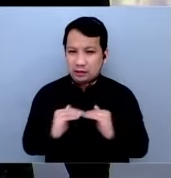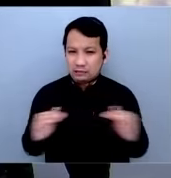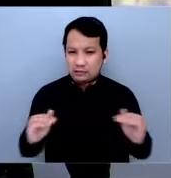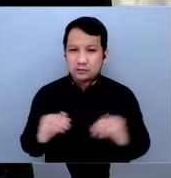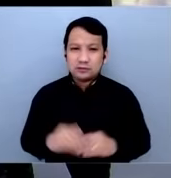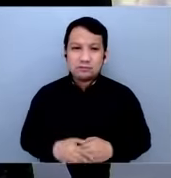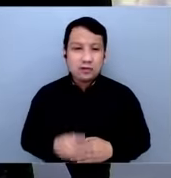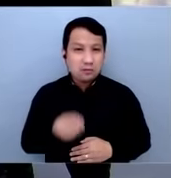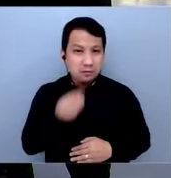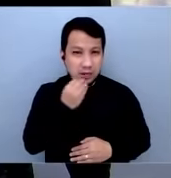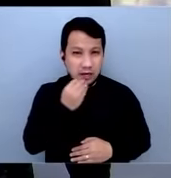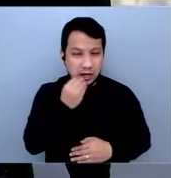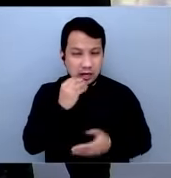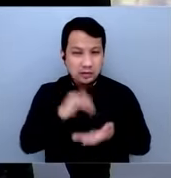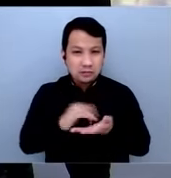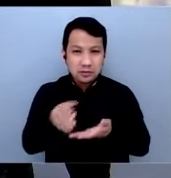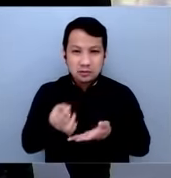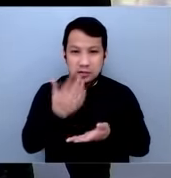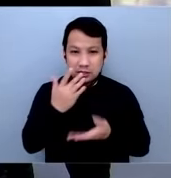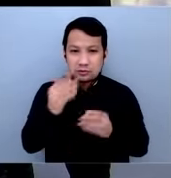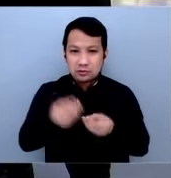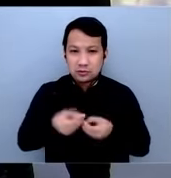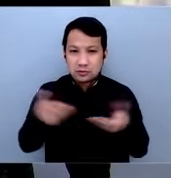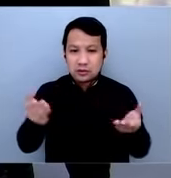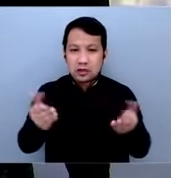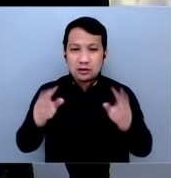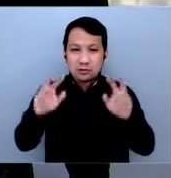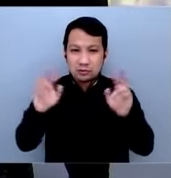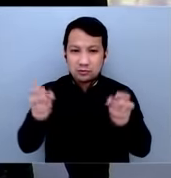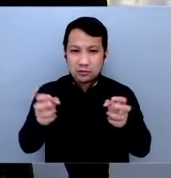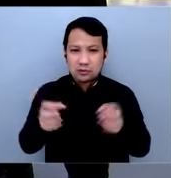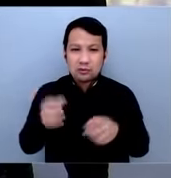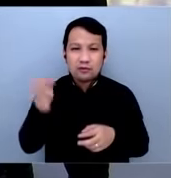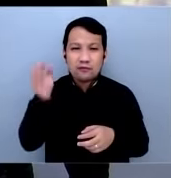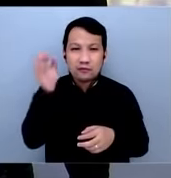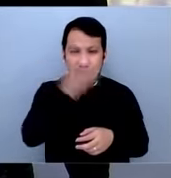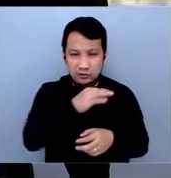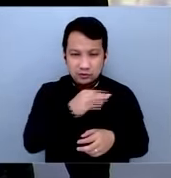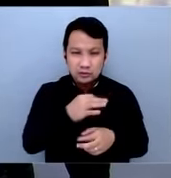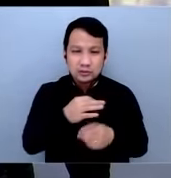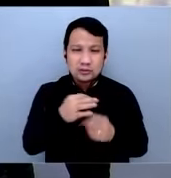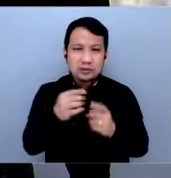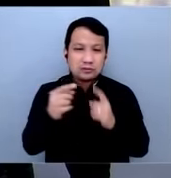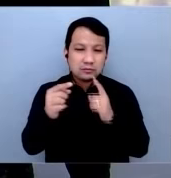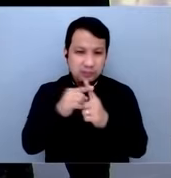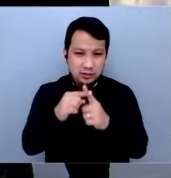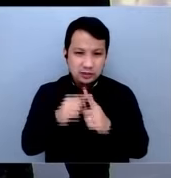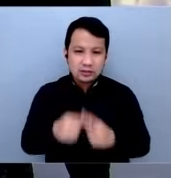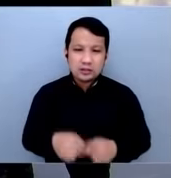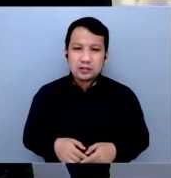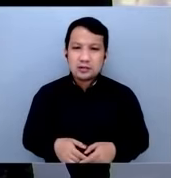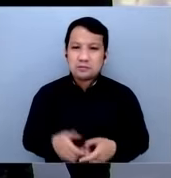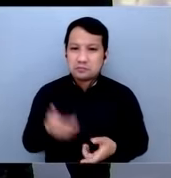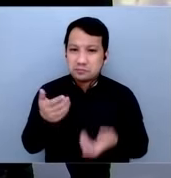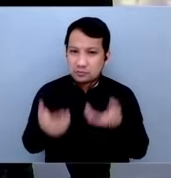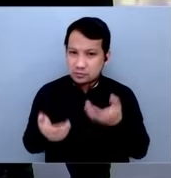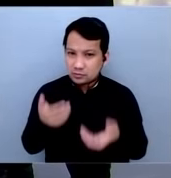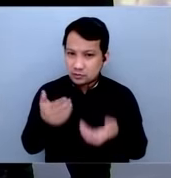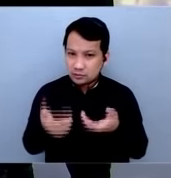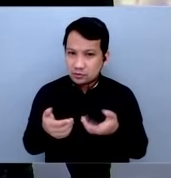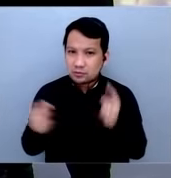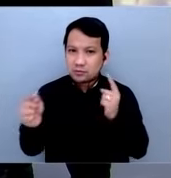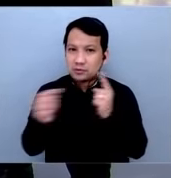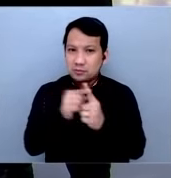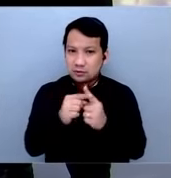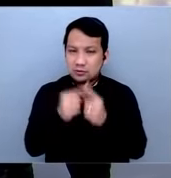pagkain o gamot na minsan ay nagbibigay ng tinatawag na false positive. Ibig pong sabihin, maari kang magpositibo sa